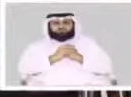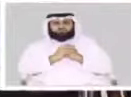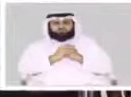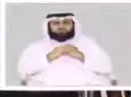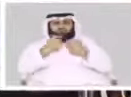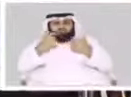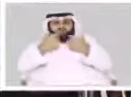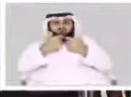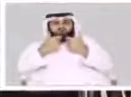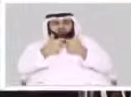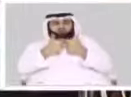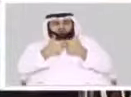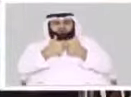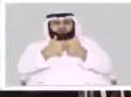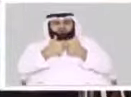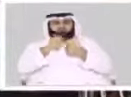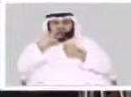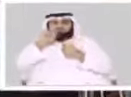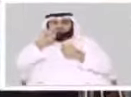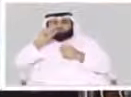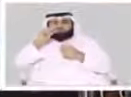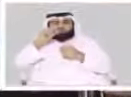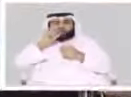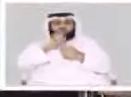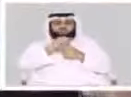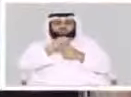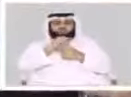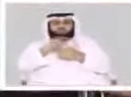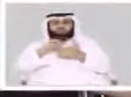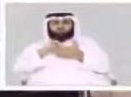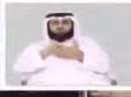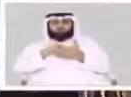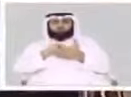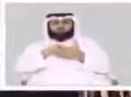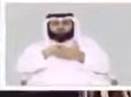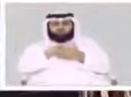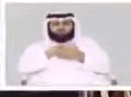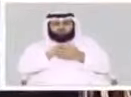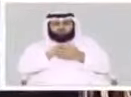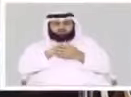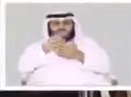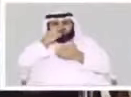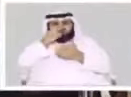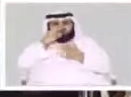كان موقف فيه خوف يمكن شبيه بالخوف الذي كان عند